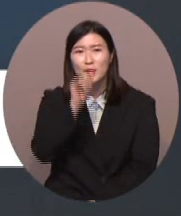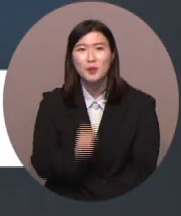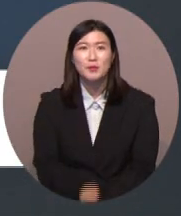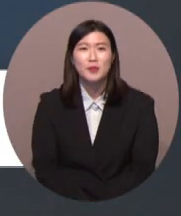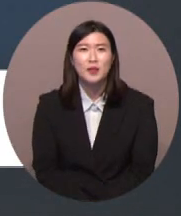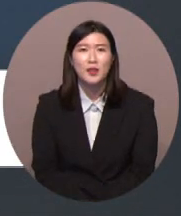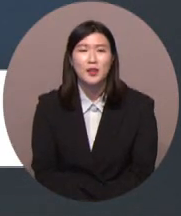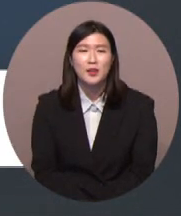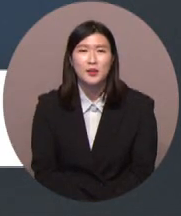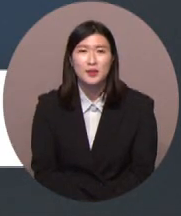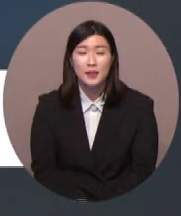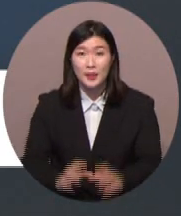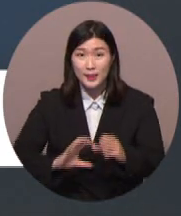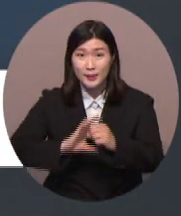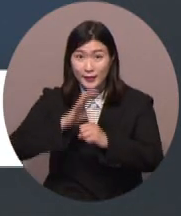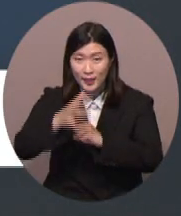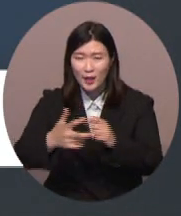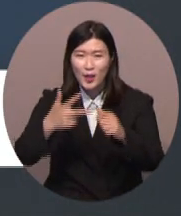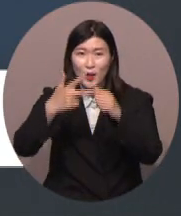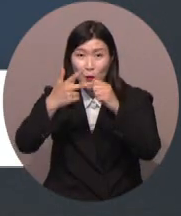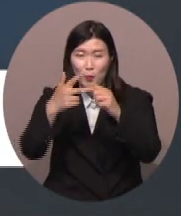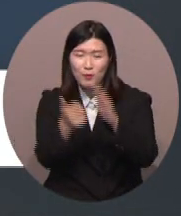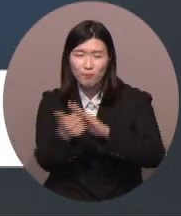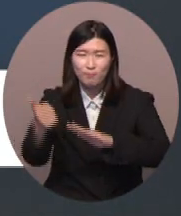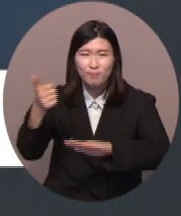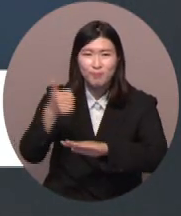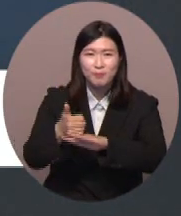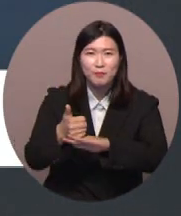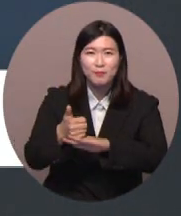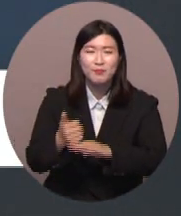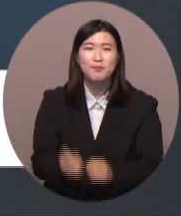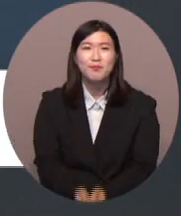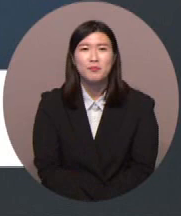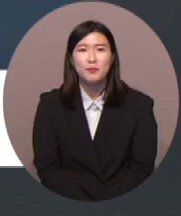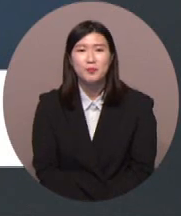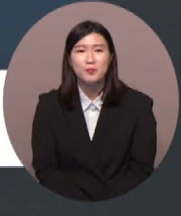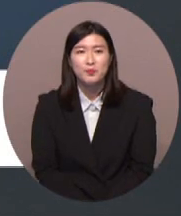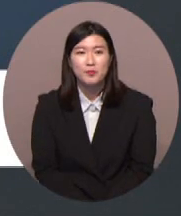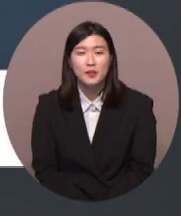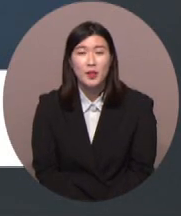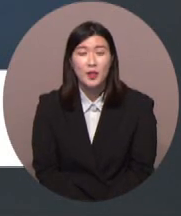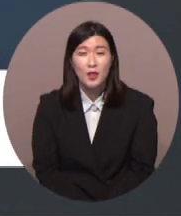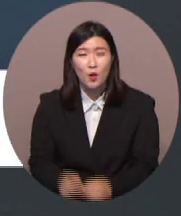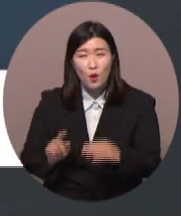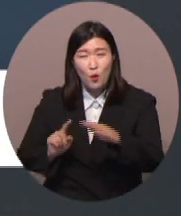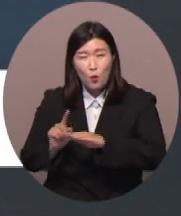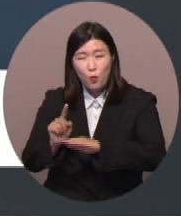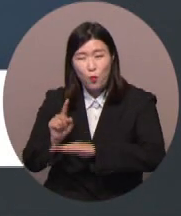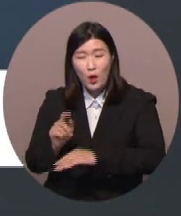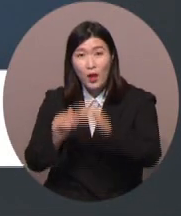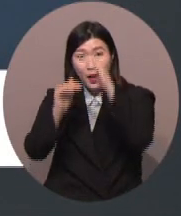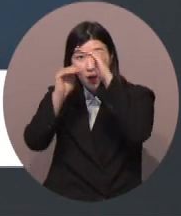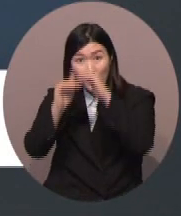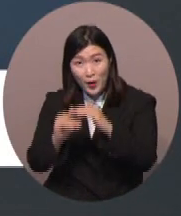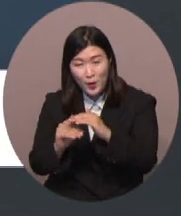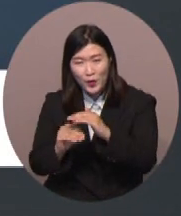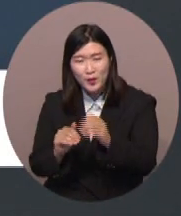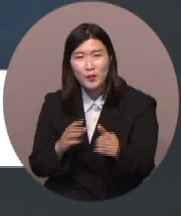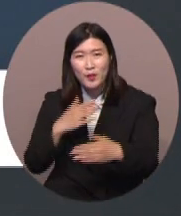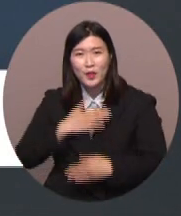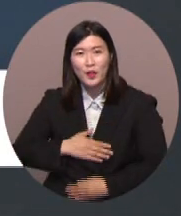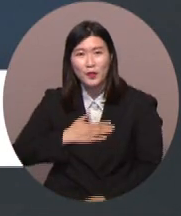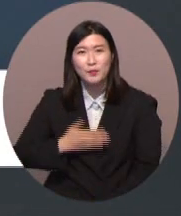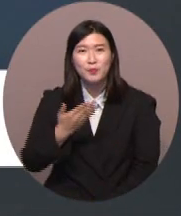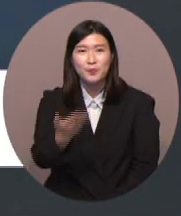고비를 딛고 세계 7번째 우주 강국으로 발돋움한 건데요. 누리호의 성공적인 비행 순간들을 김윤미